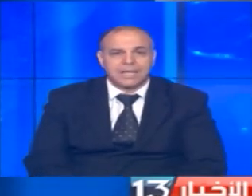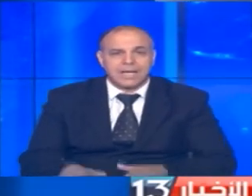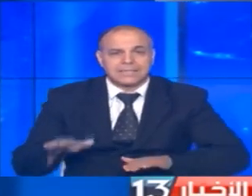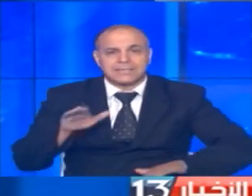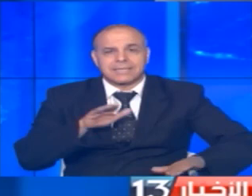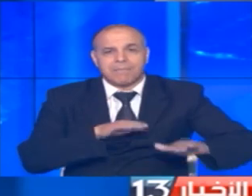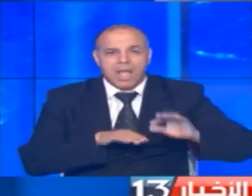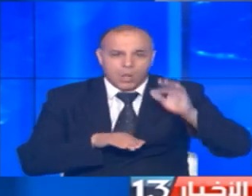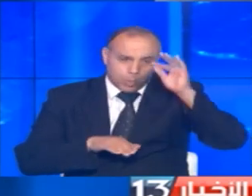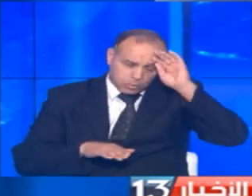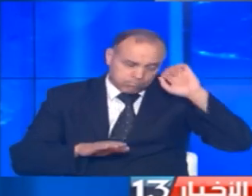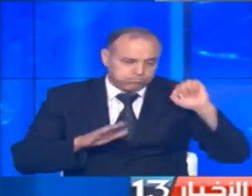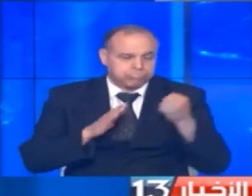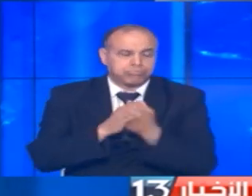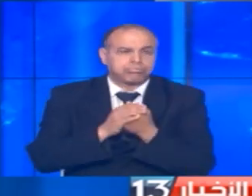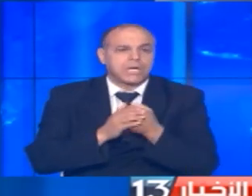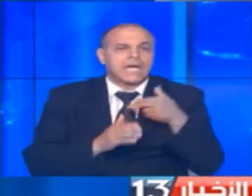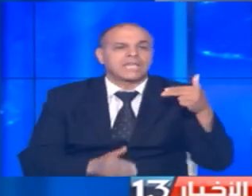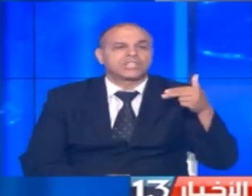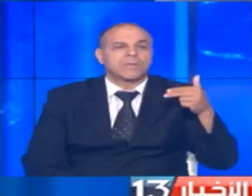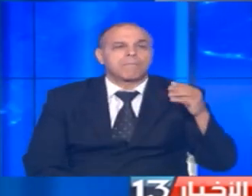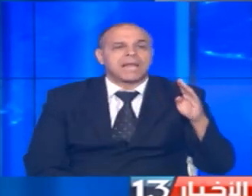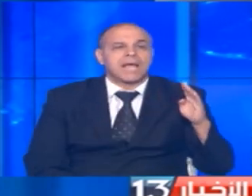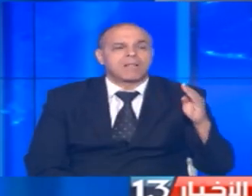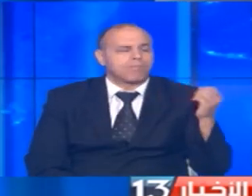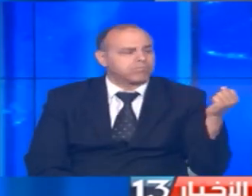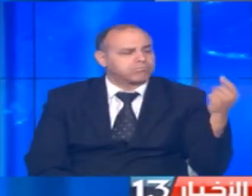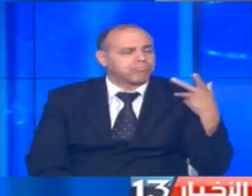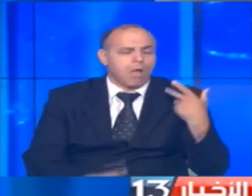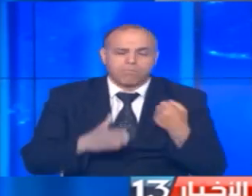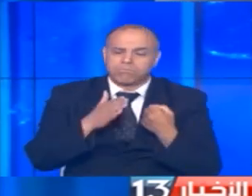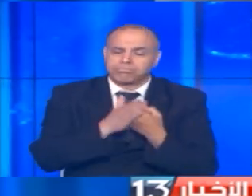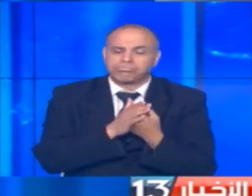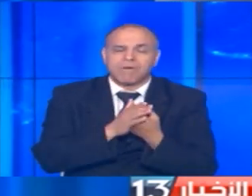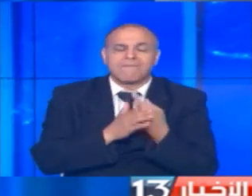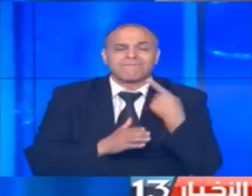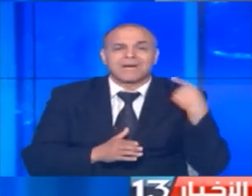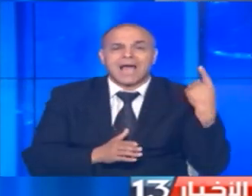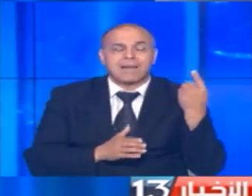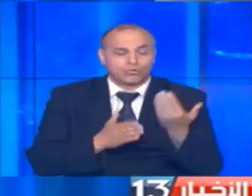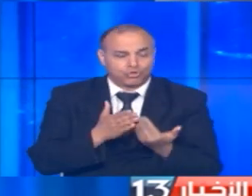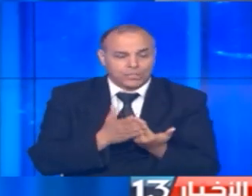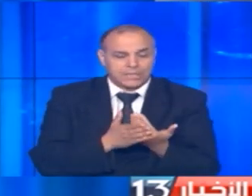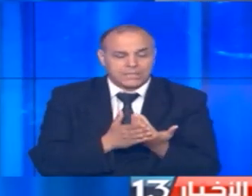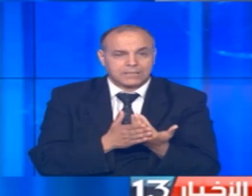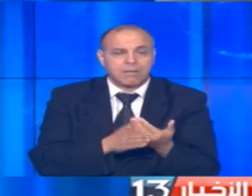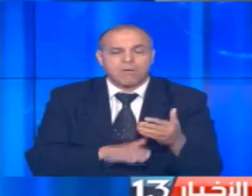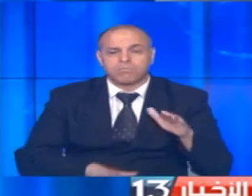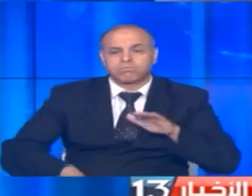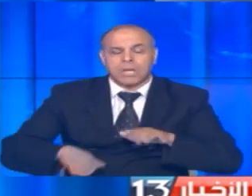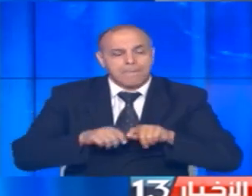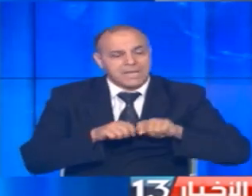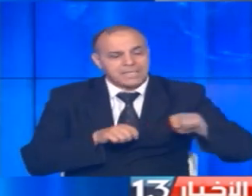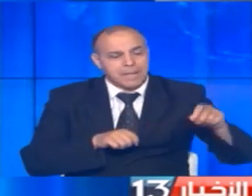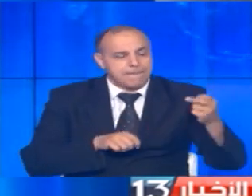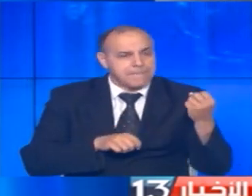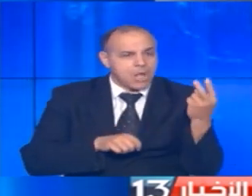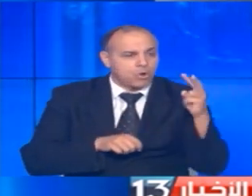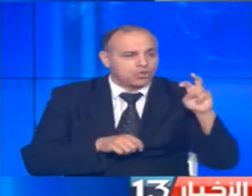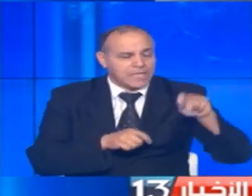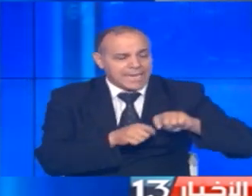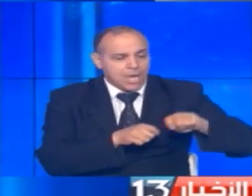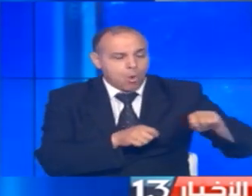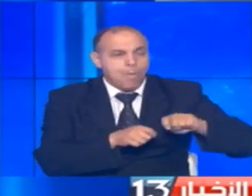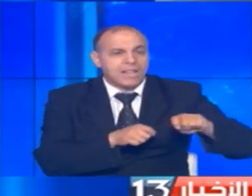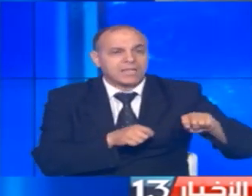حطم السباح التونسي نجيب بالهادي رقما قياسيا عالميا جديدا عندما قطع مسافة 120